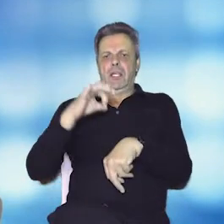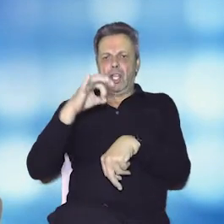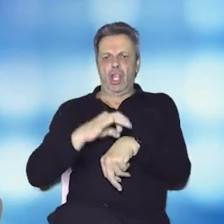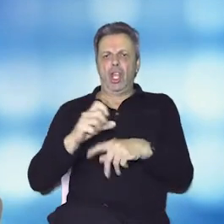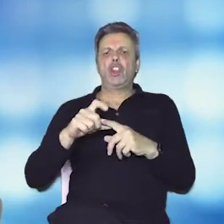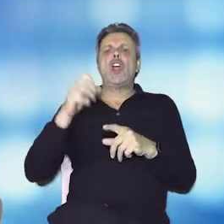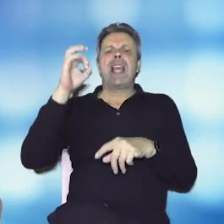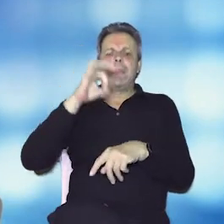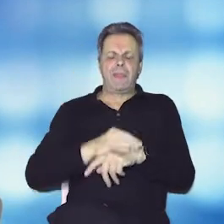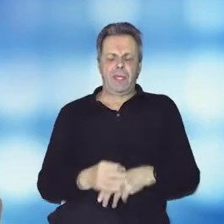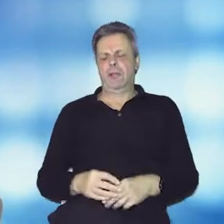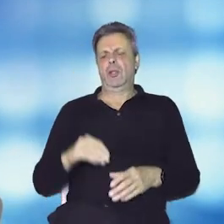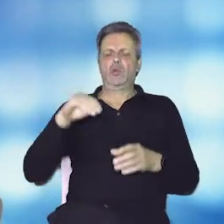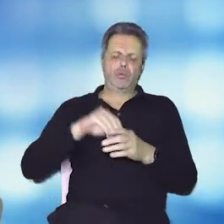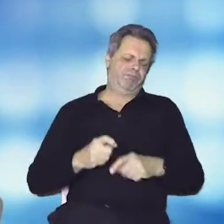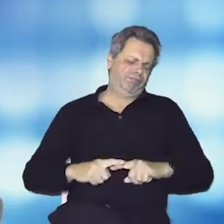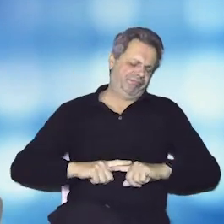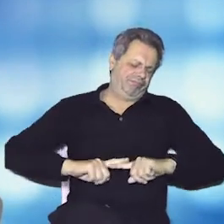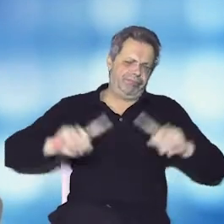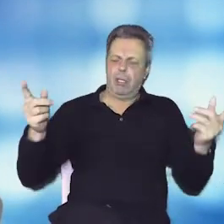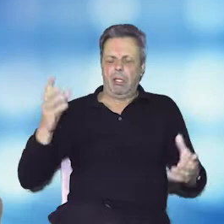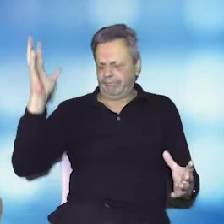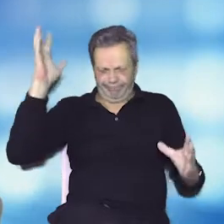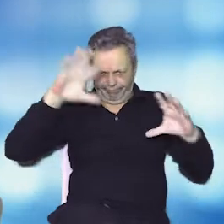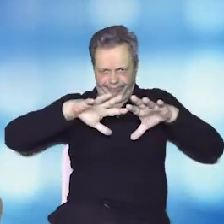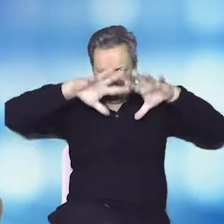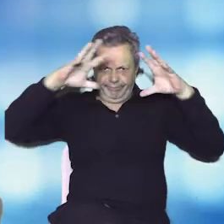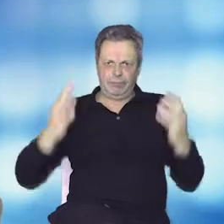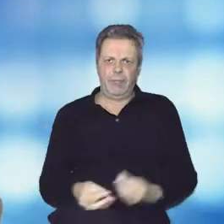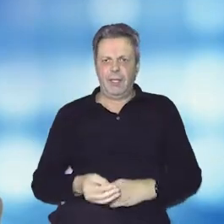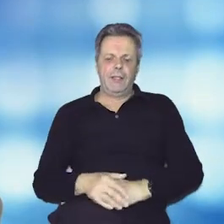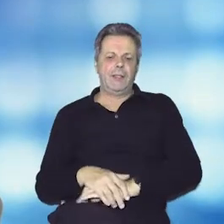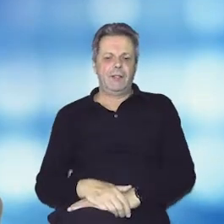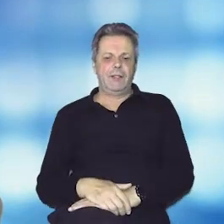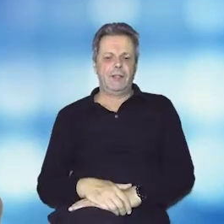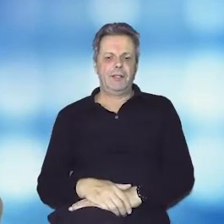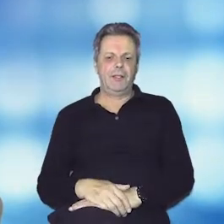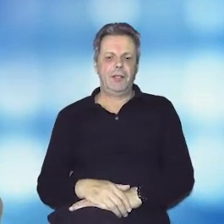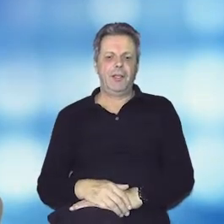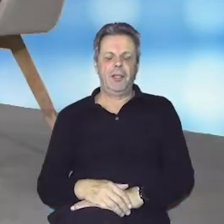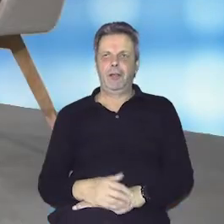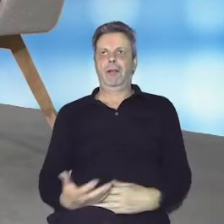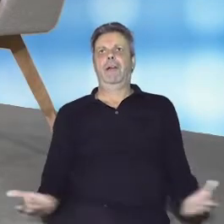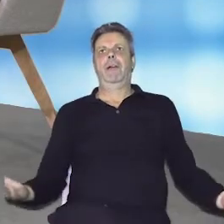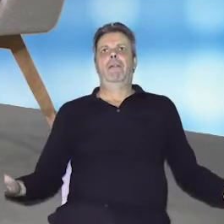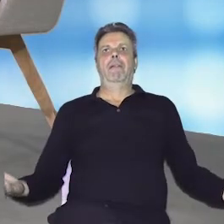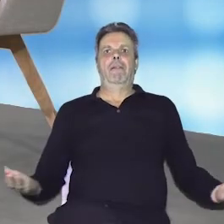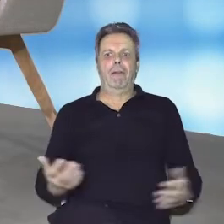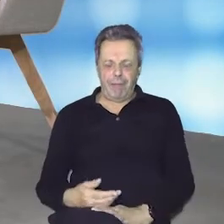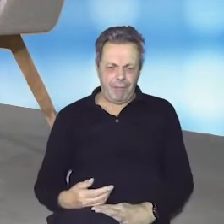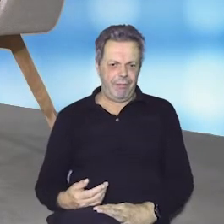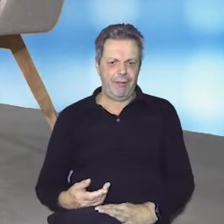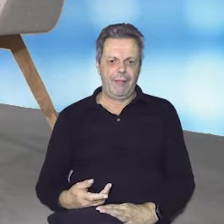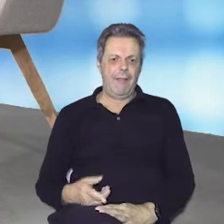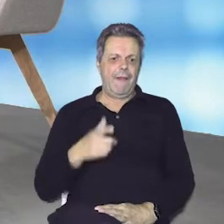docentica, pa sudionik svega i svačega. Dobar dan. Dobar dan. Pa što vam bi, nemate pametnijeg posla nego